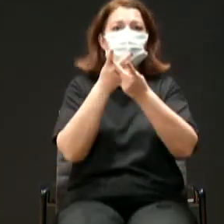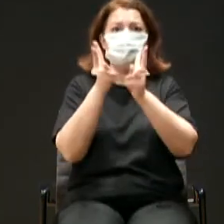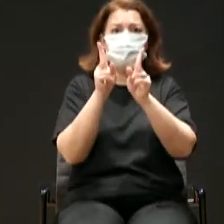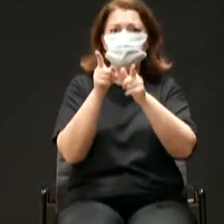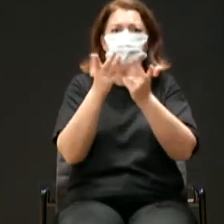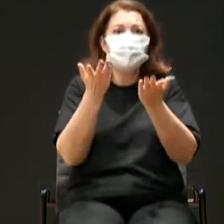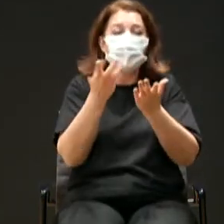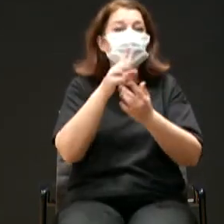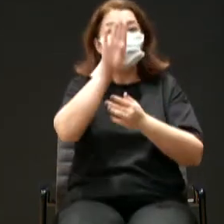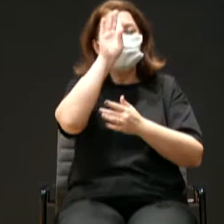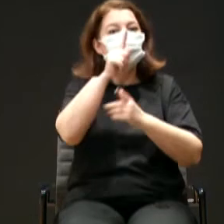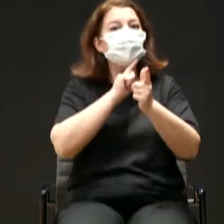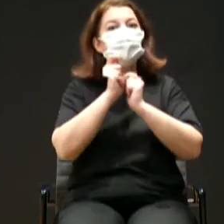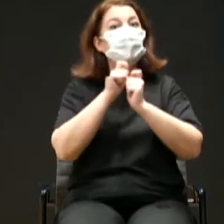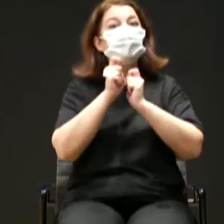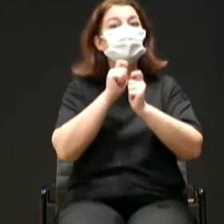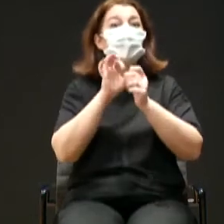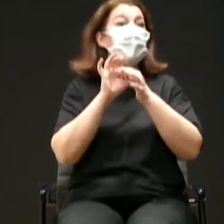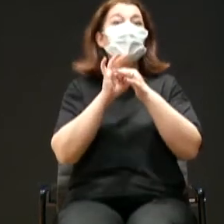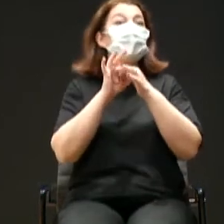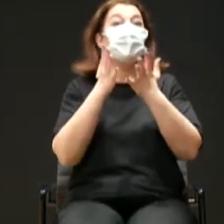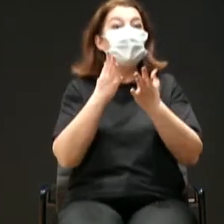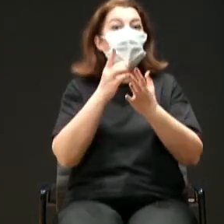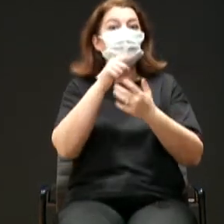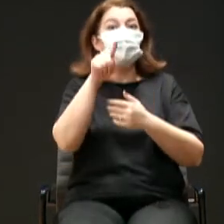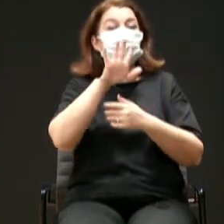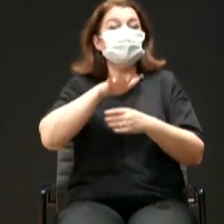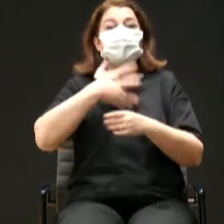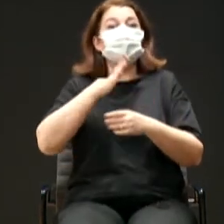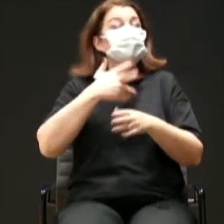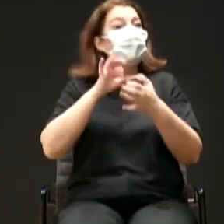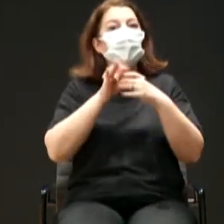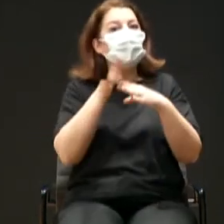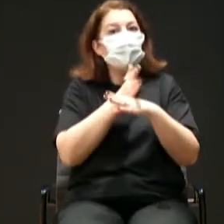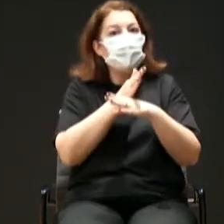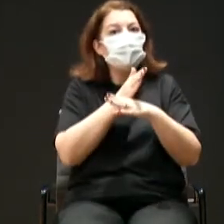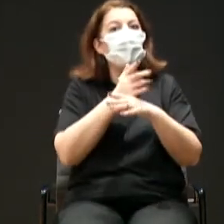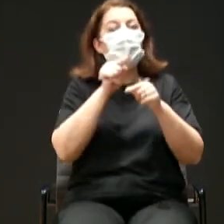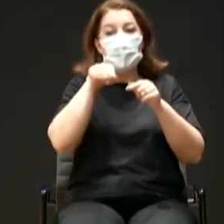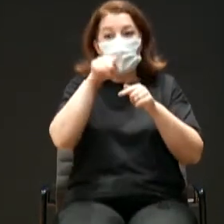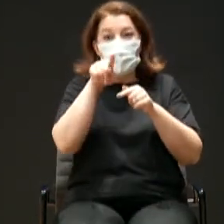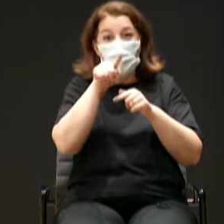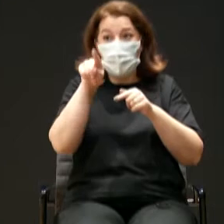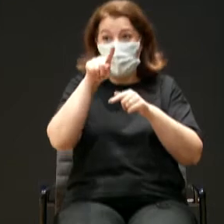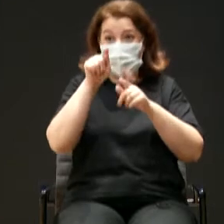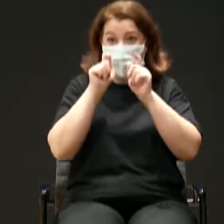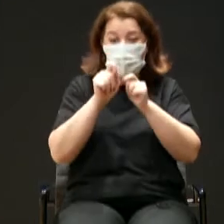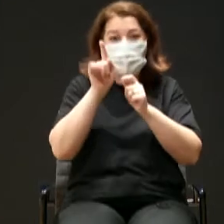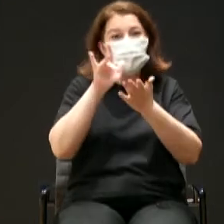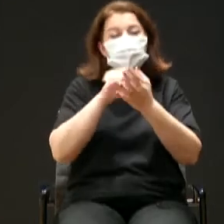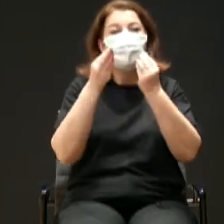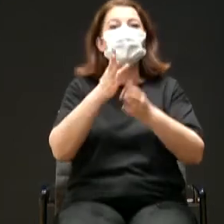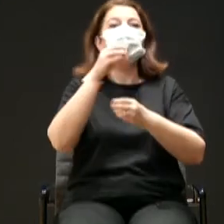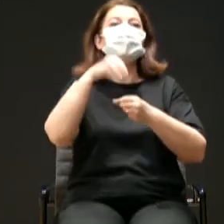İstanbul Sözleşmesi'ne niye çok asılıyoruz arkadaşlar? Bu tip olayları yapanların yanına kar kalmasın diye. Başka